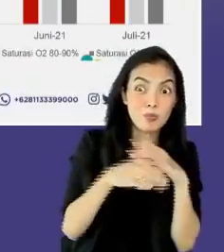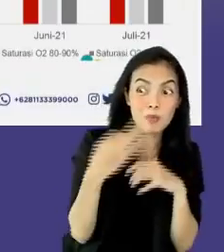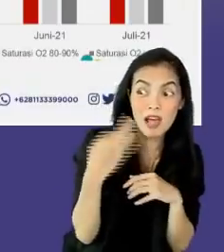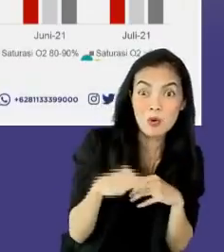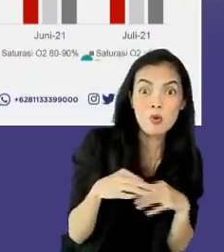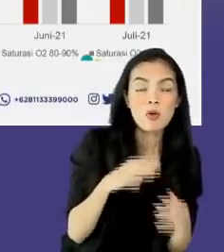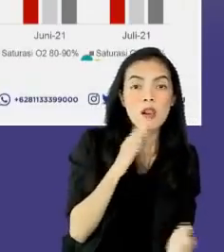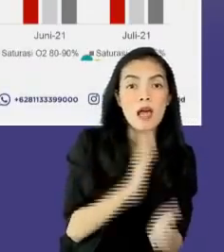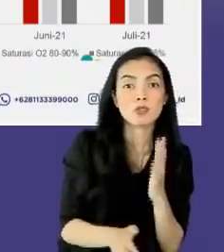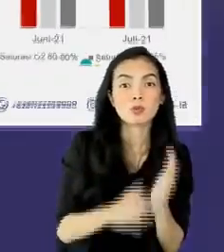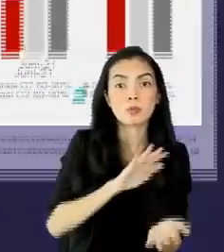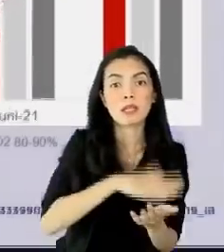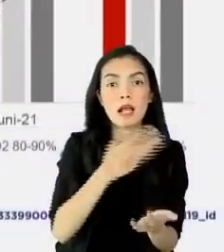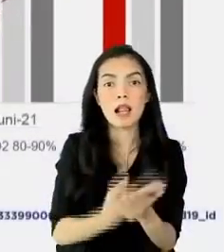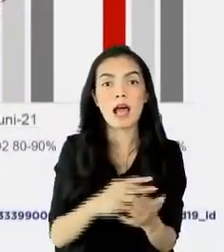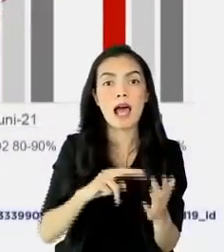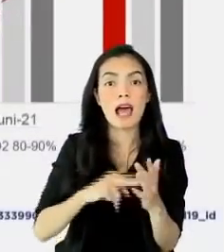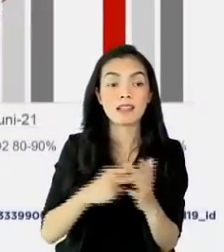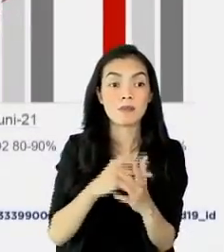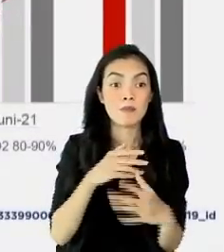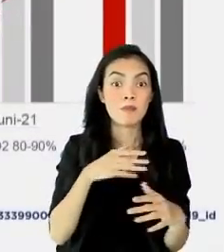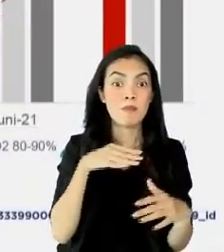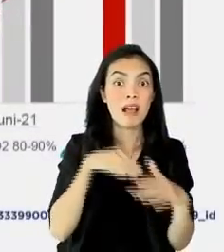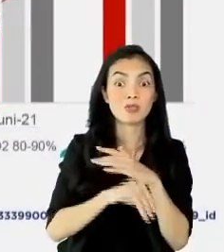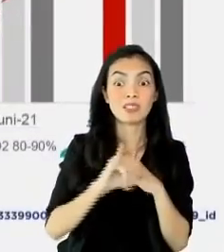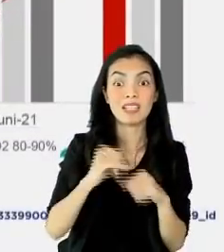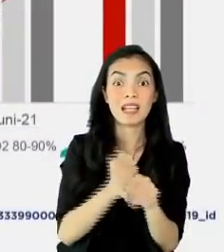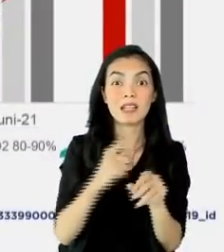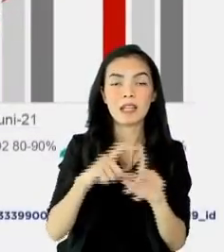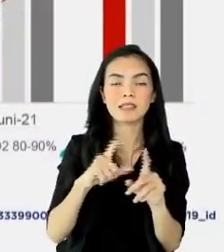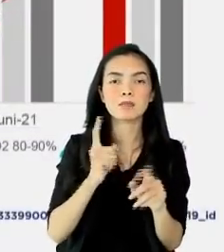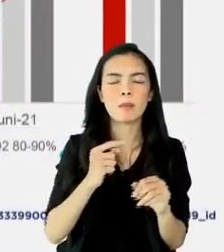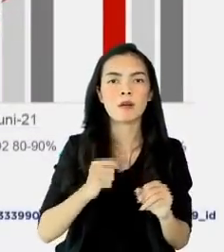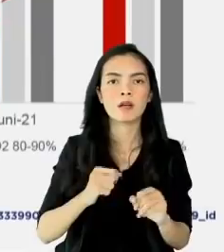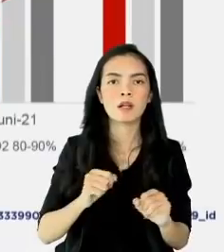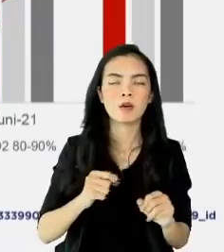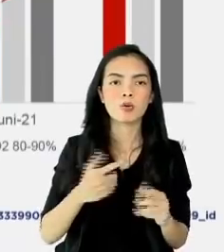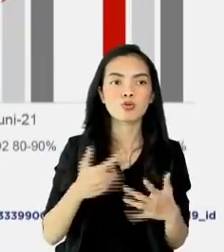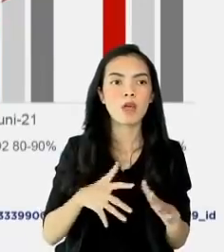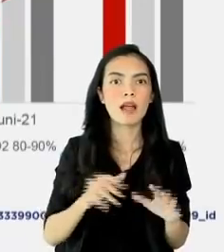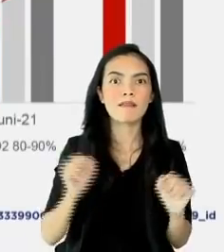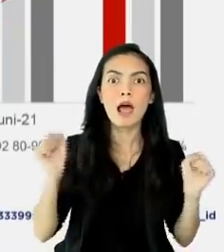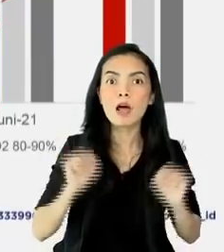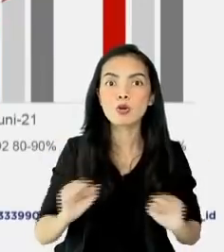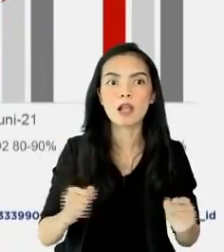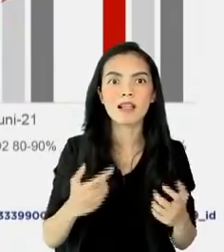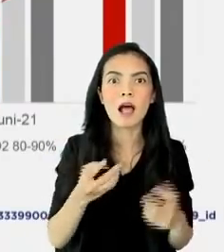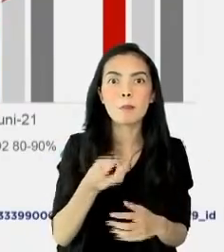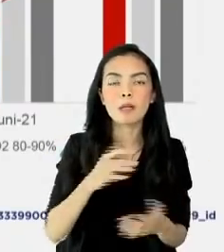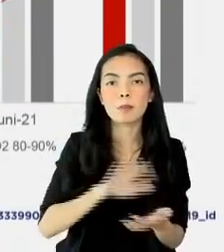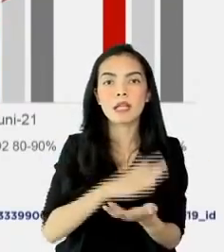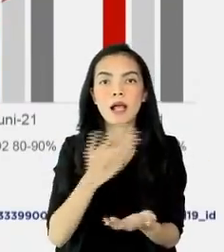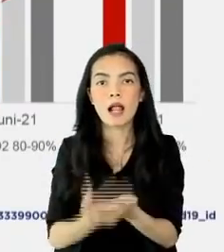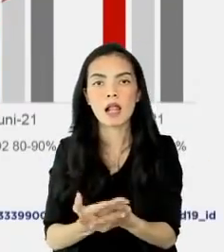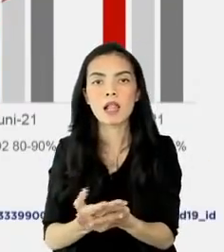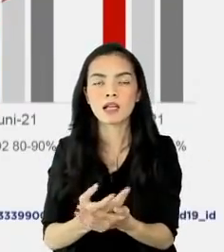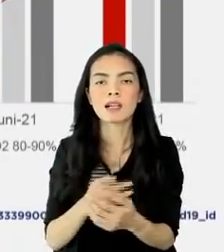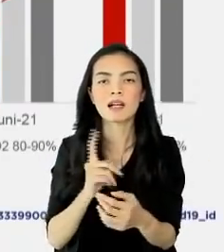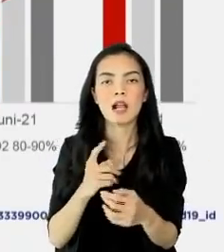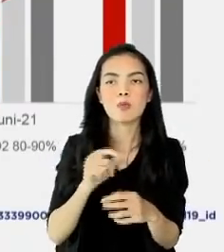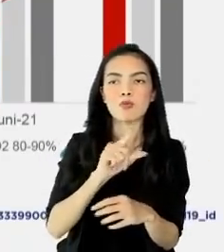berarti kan mereka datang sudah dalam kondisinya sudah kritis, sudah kondisi berat. Jadi kalau di bulan Mei kematian hanya sekitar